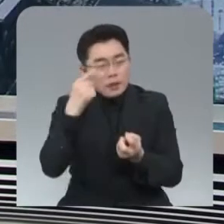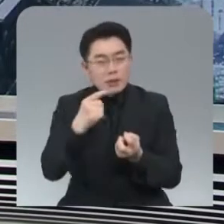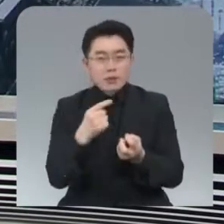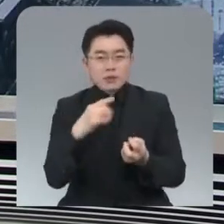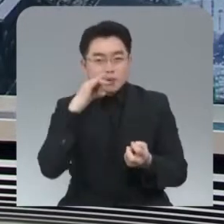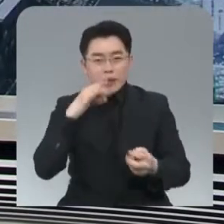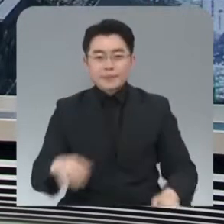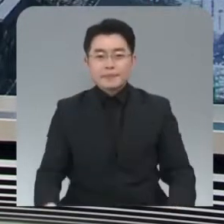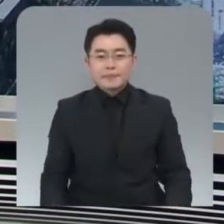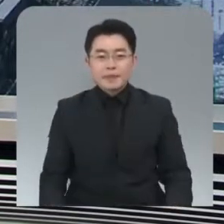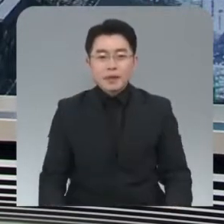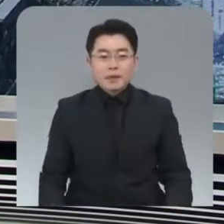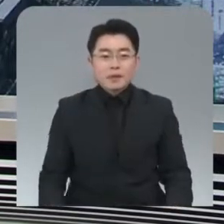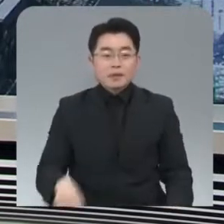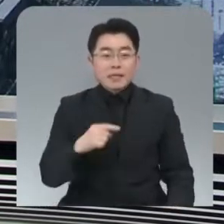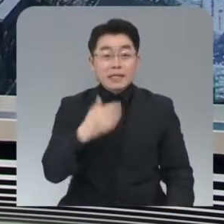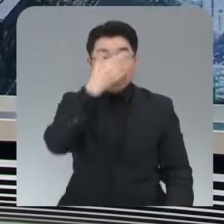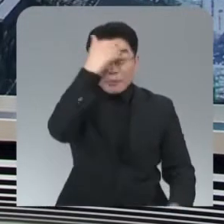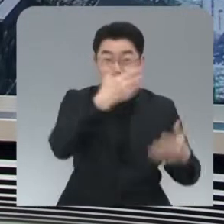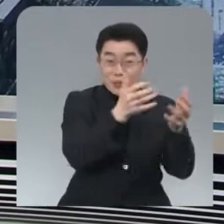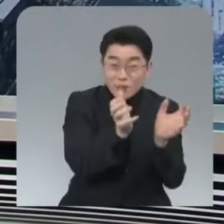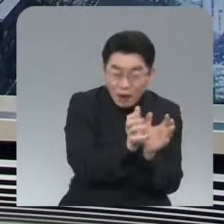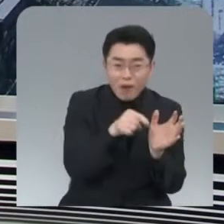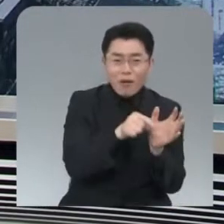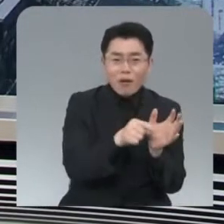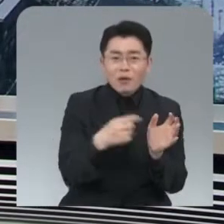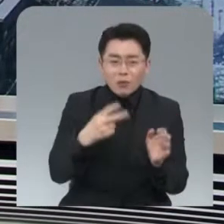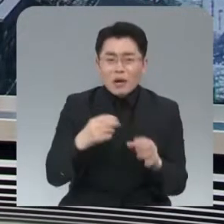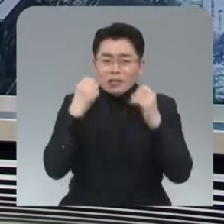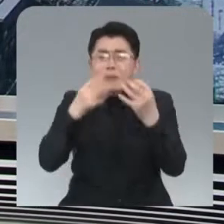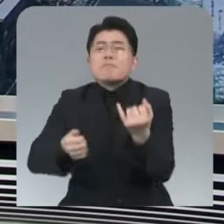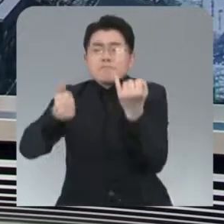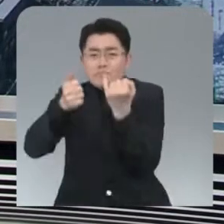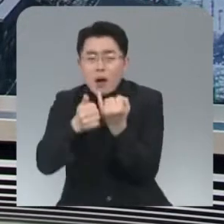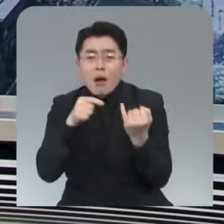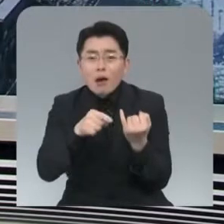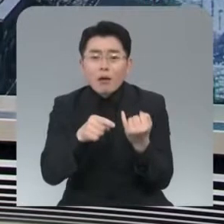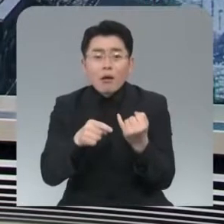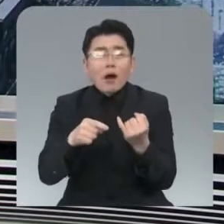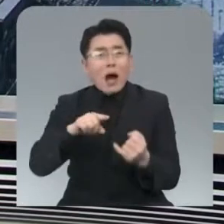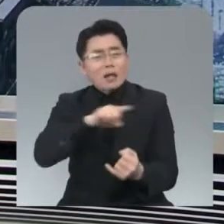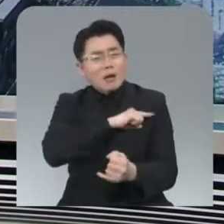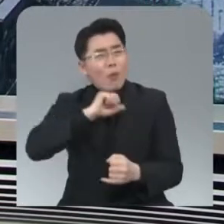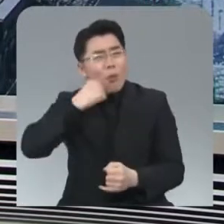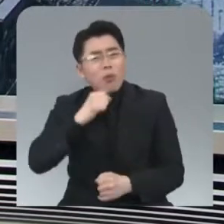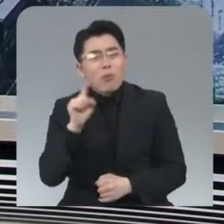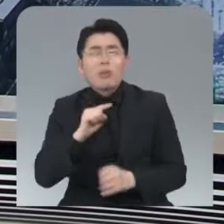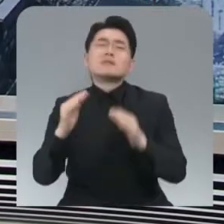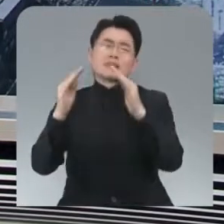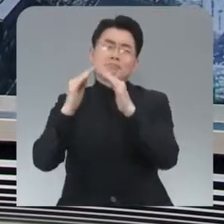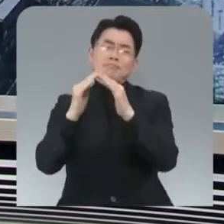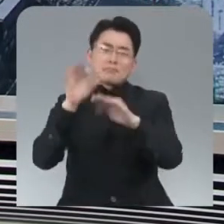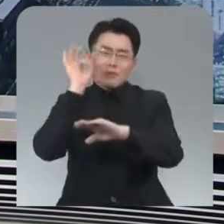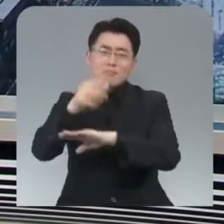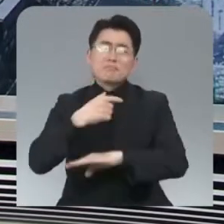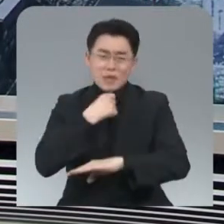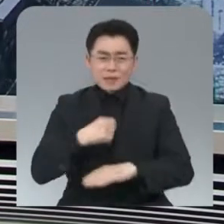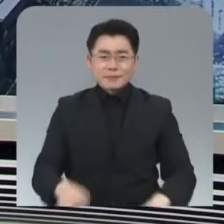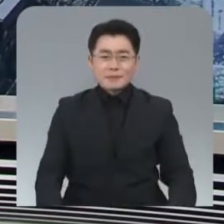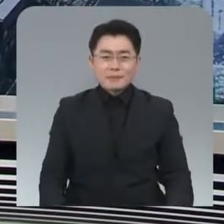사회의 첫발 디딘 청년이든 막 가정을 꾸린 신혼부부든 가장 어려운 문제로 꼽는 게 바로 집입니다.